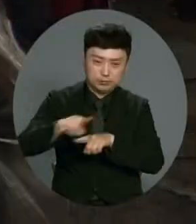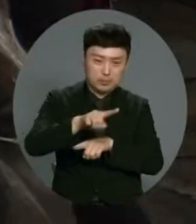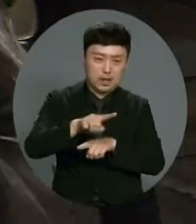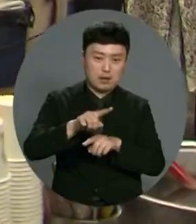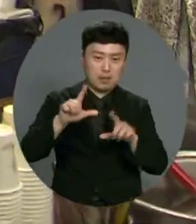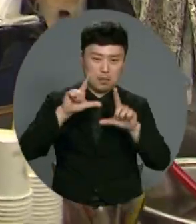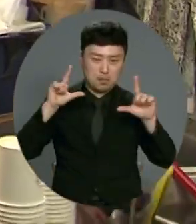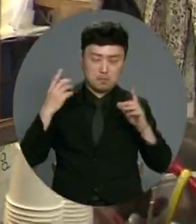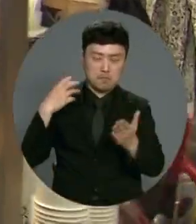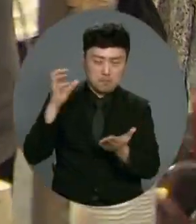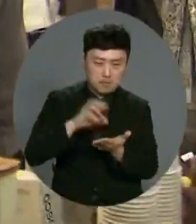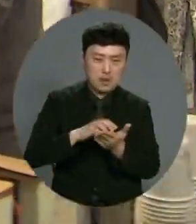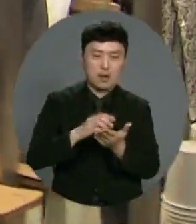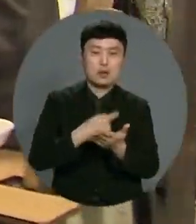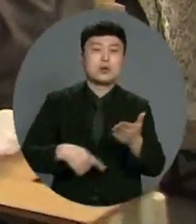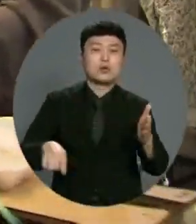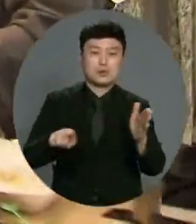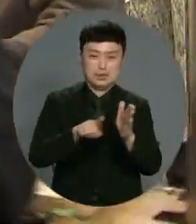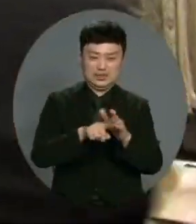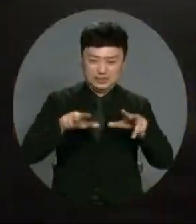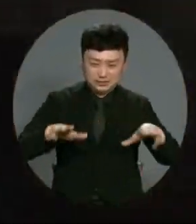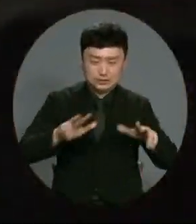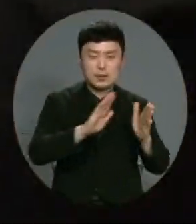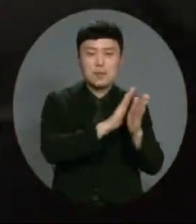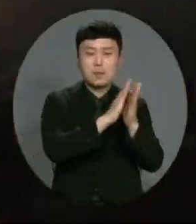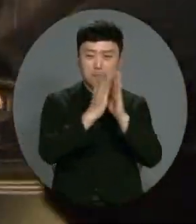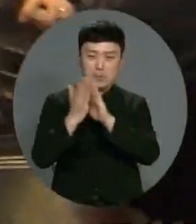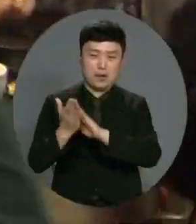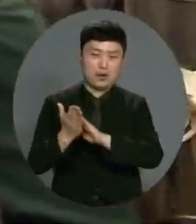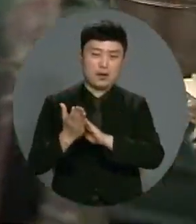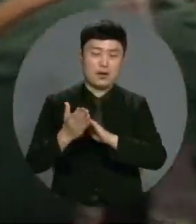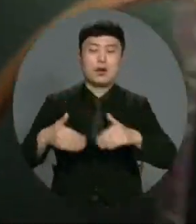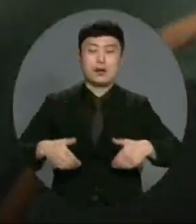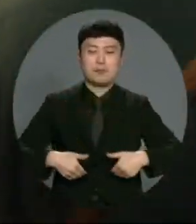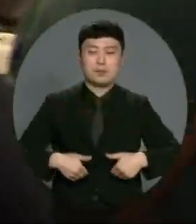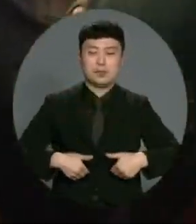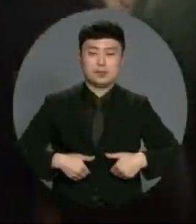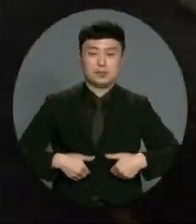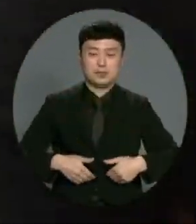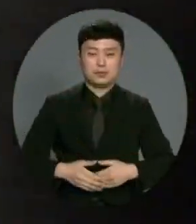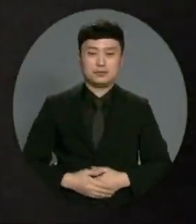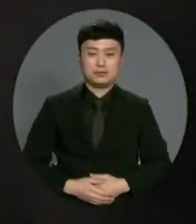명성을 거듭하기 위해 변화가 필요한 시점에 서 있습니다. MBC 뉴스 김은혜입니다.